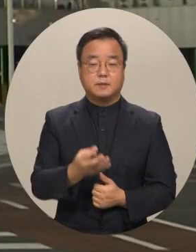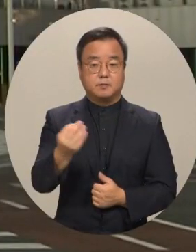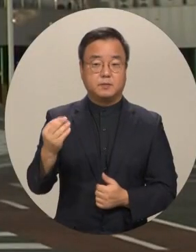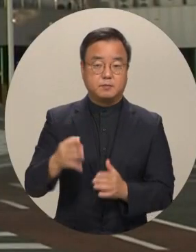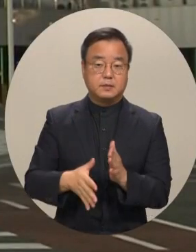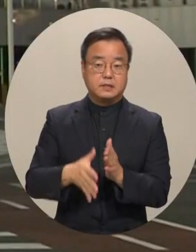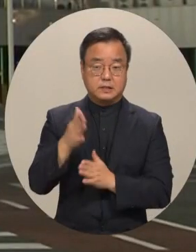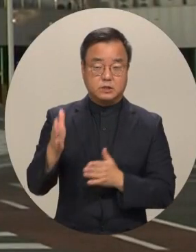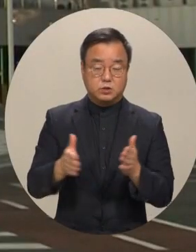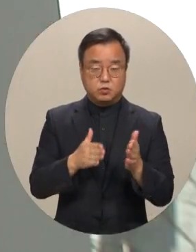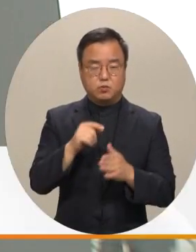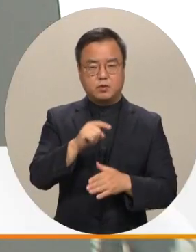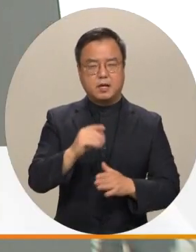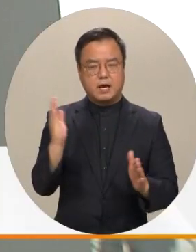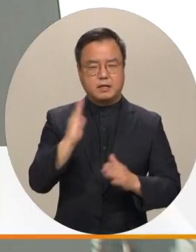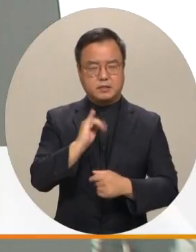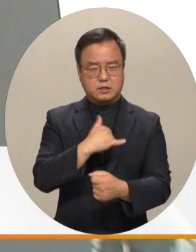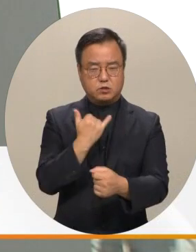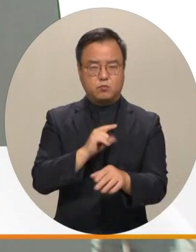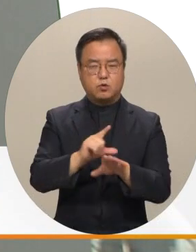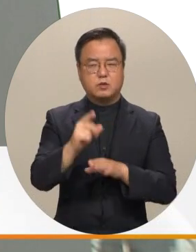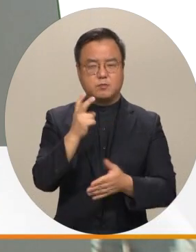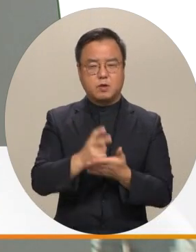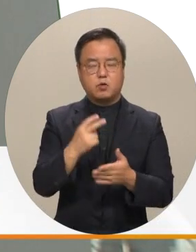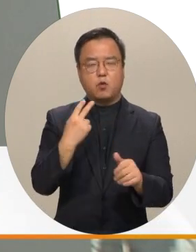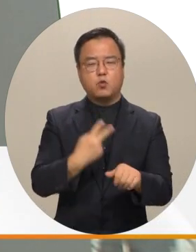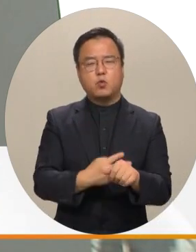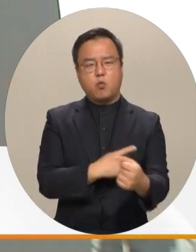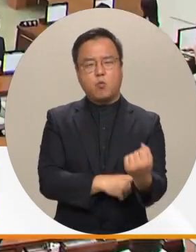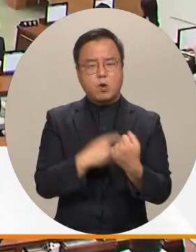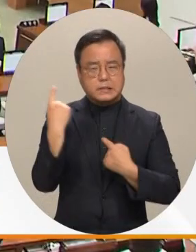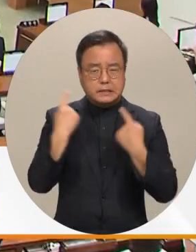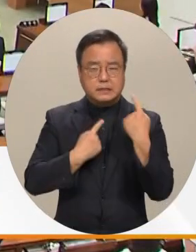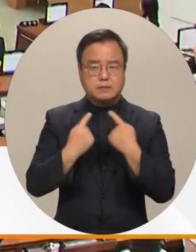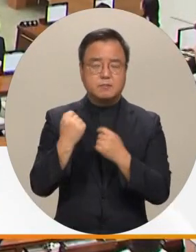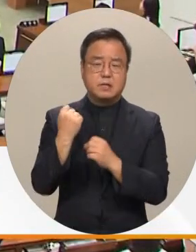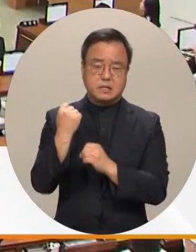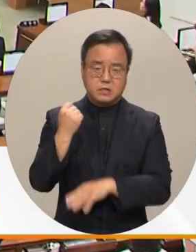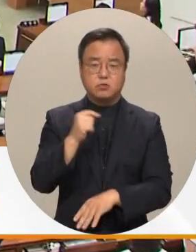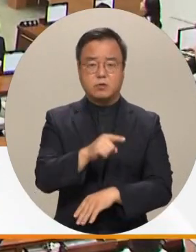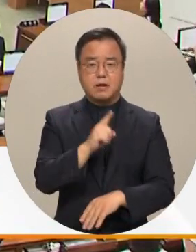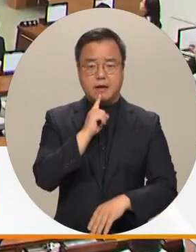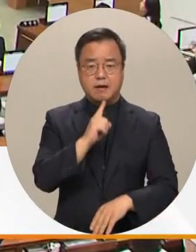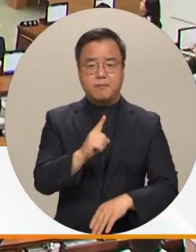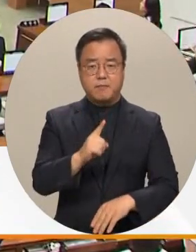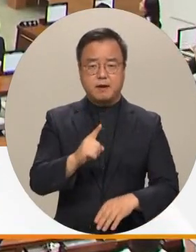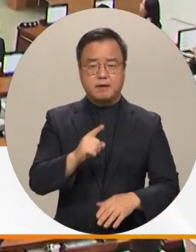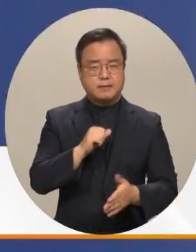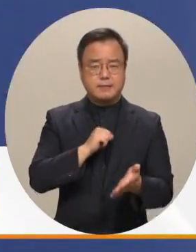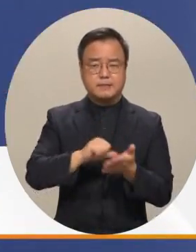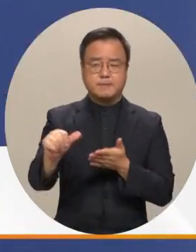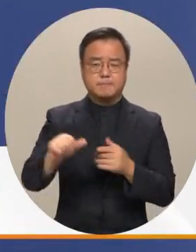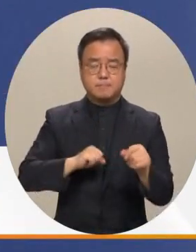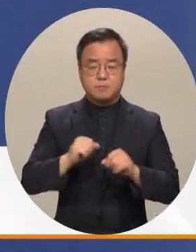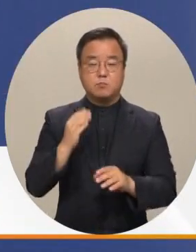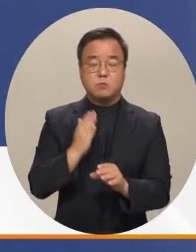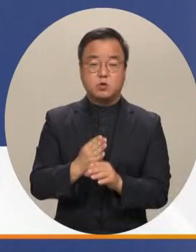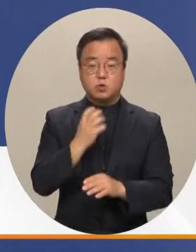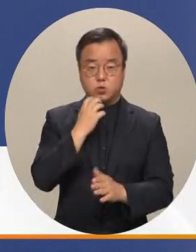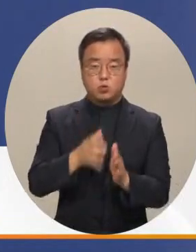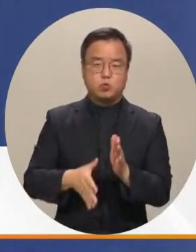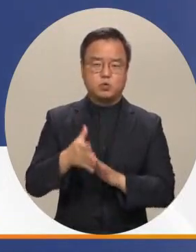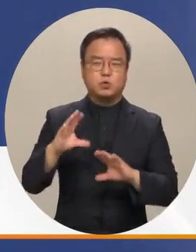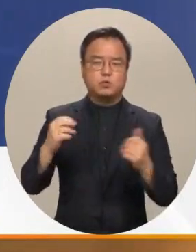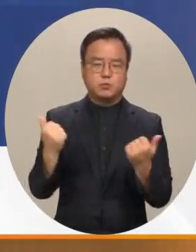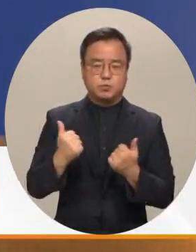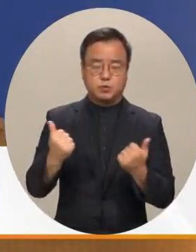시도에 이런 학생인권 조례가 가 교권 치매의 주범이라 없애려는 움직임이 나타나고 있습니다 서울시 의회와